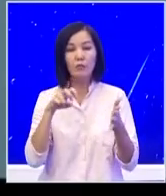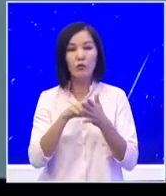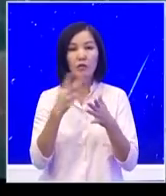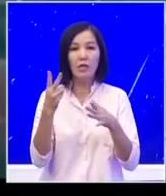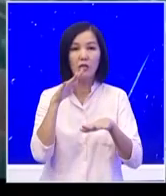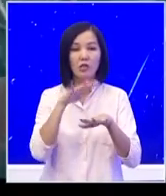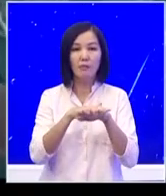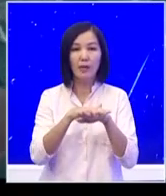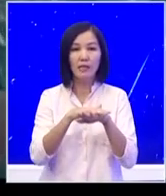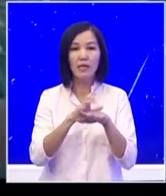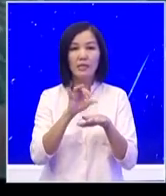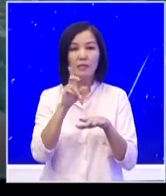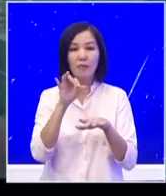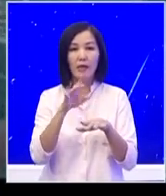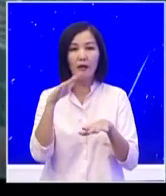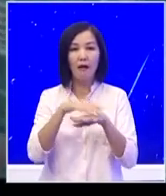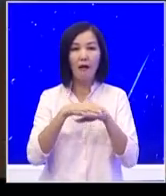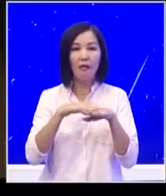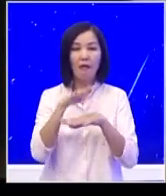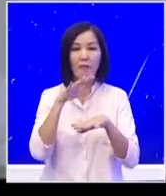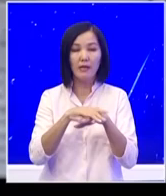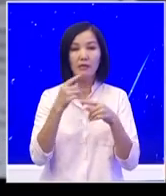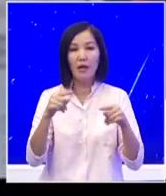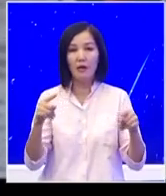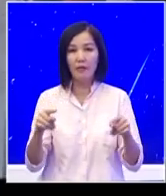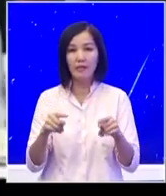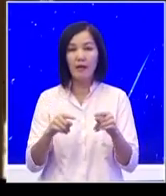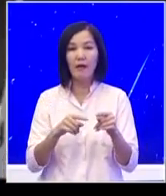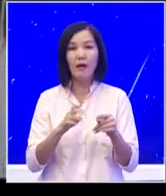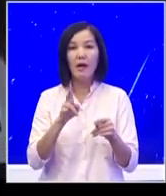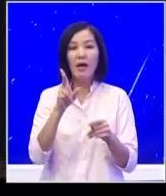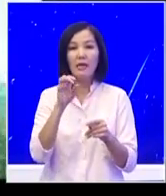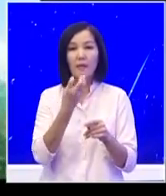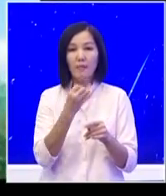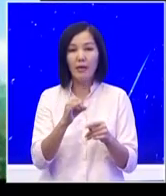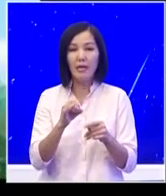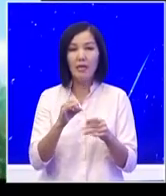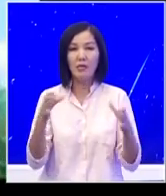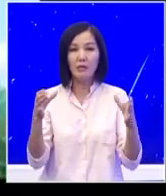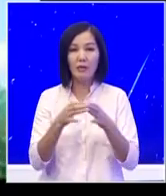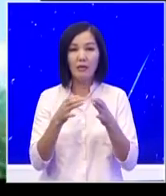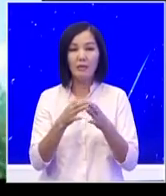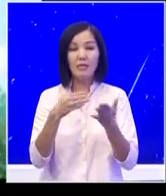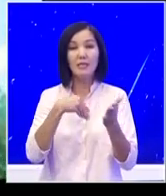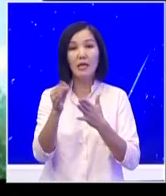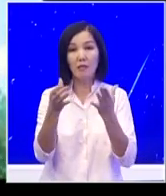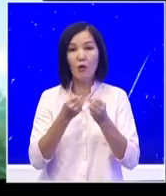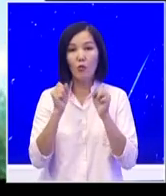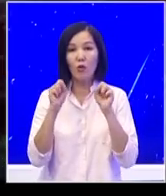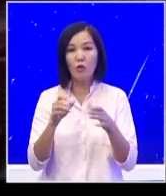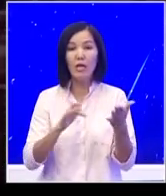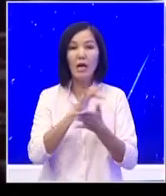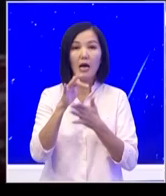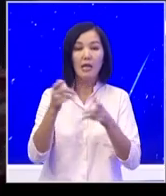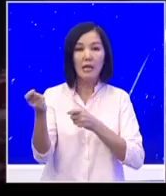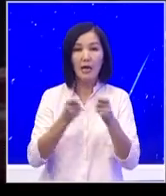деңгейдегі банктер Сбербанк, Халықбанк және тағы басқалары. Сонымен қатар Әлемпей жауапкершілігі шектеулі серіктестігі мекемесінен сатып